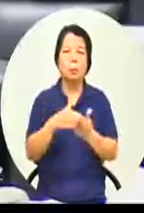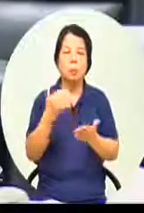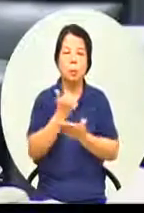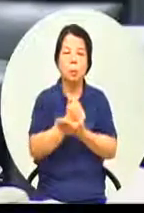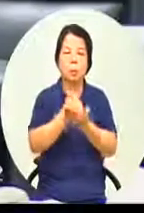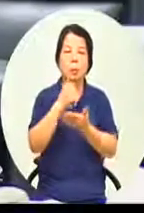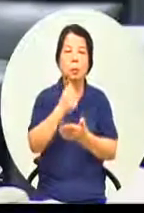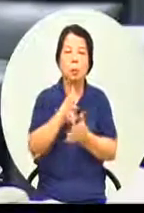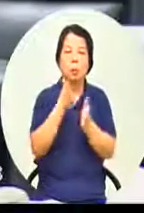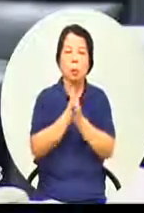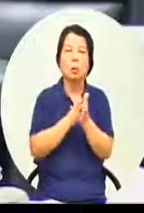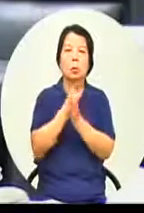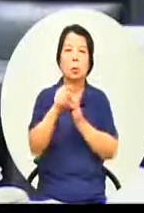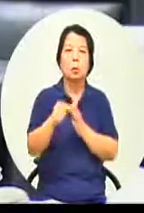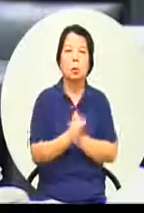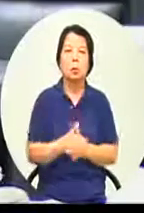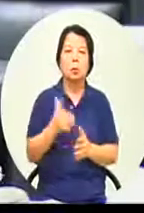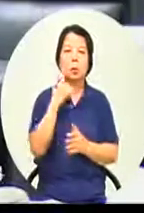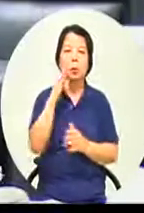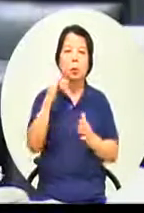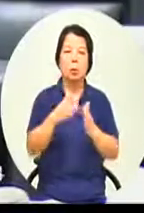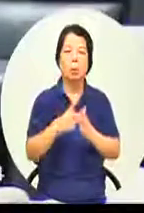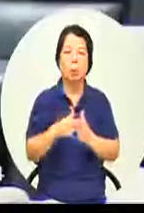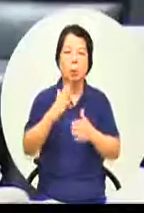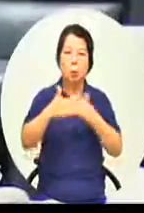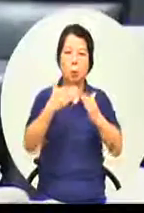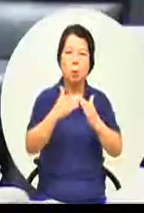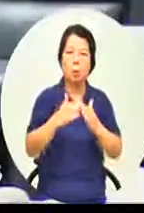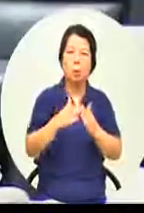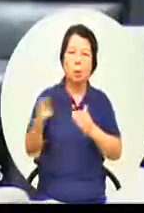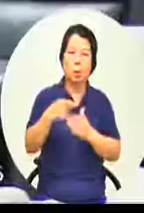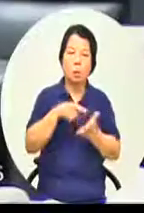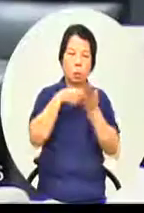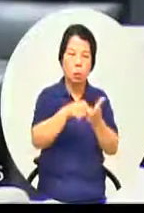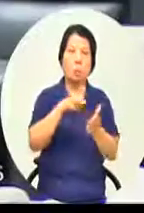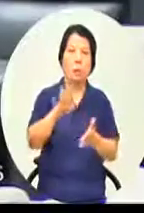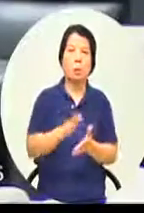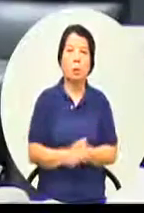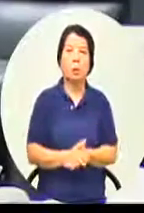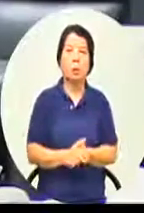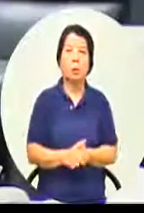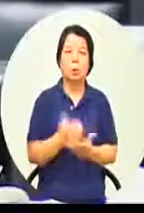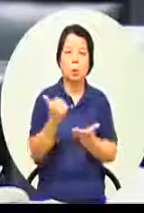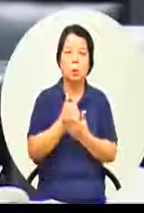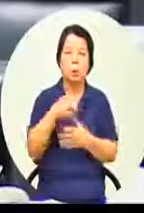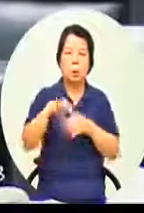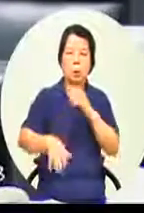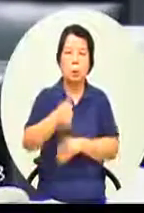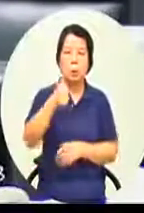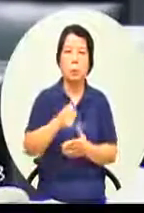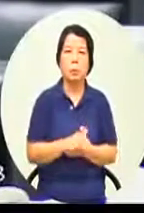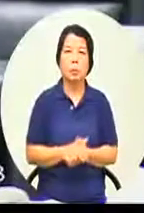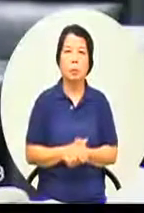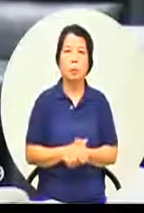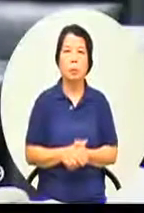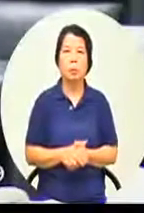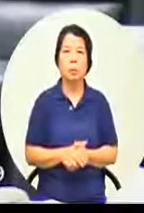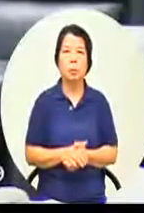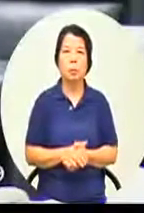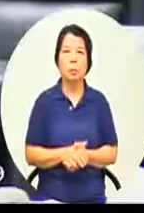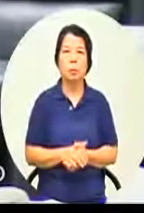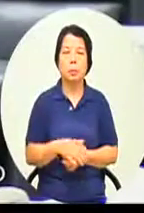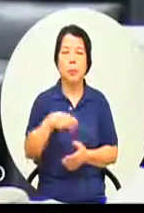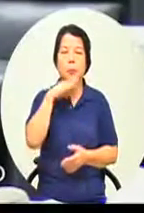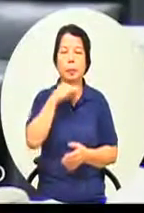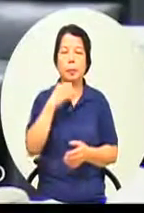那家长那天也出来学校，两个学校也都来陈情了，所以我想这个部分请局长你也等